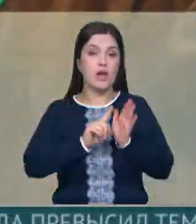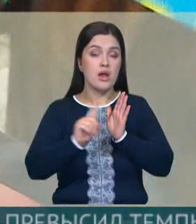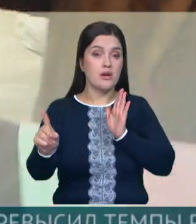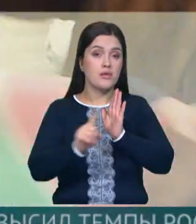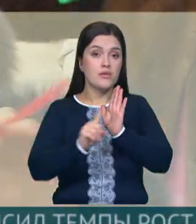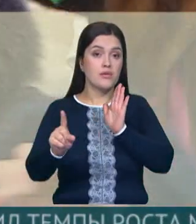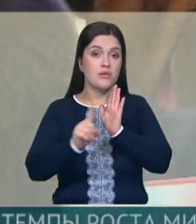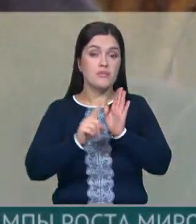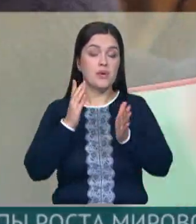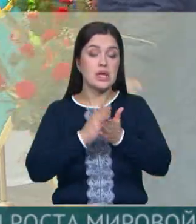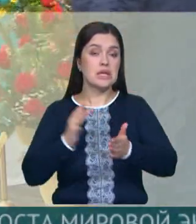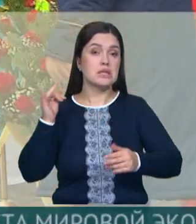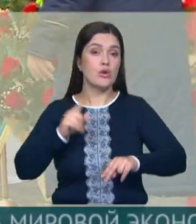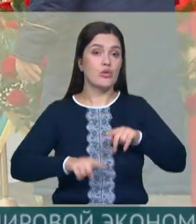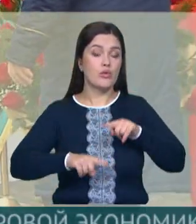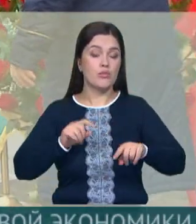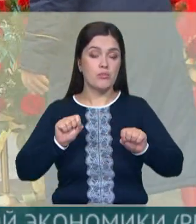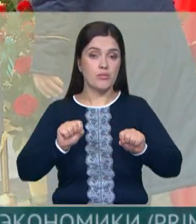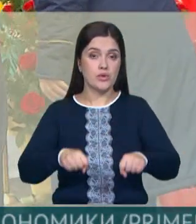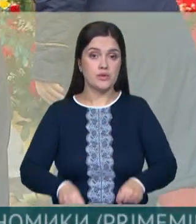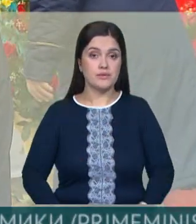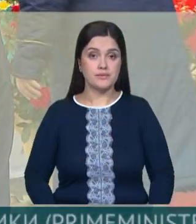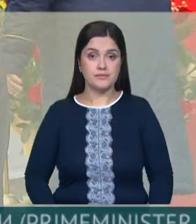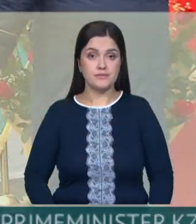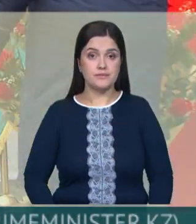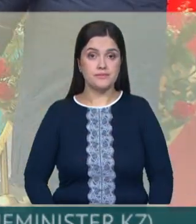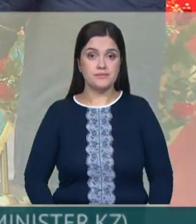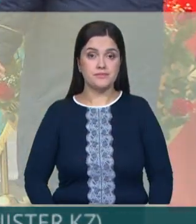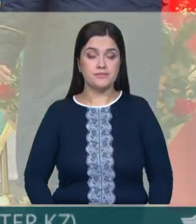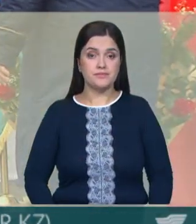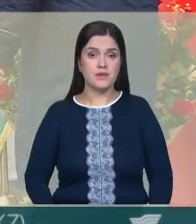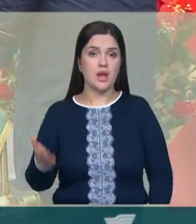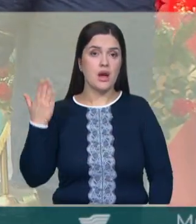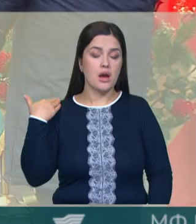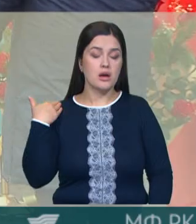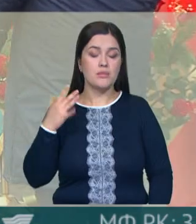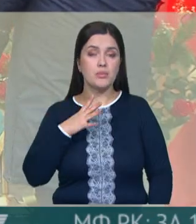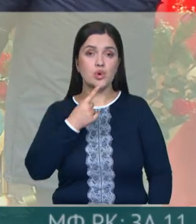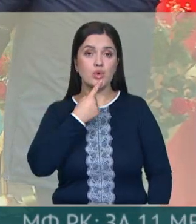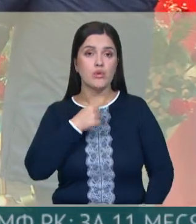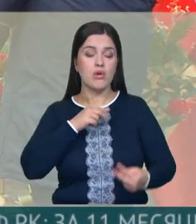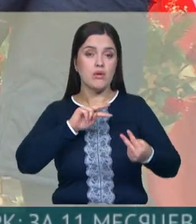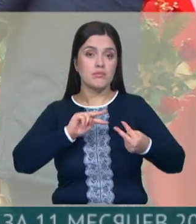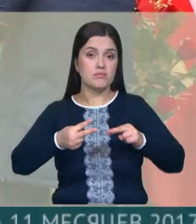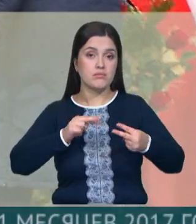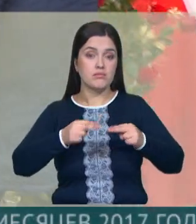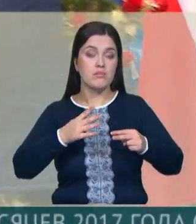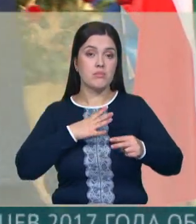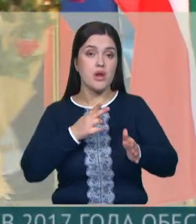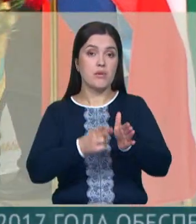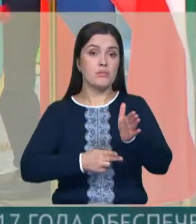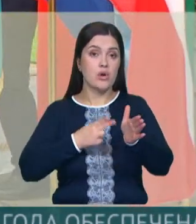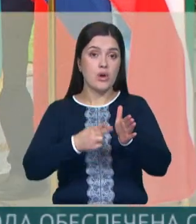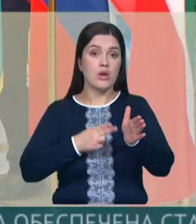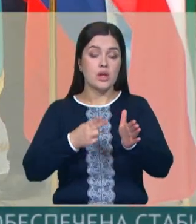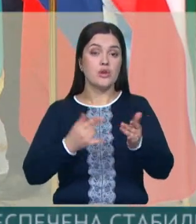татар с исторической родиной. Люди были вынуждены добираться с пересадками. Например, этот маршрут, который номер 303-304,